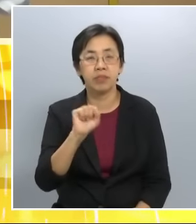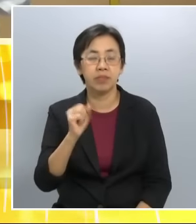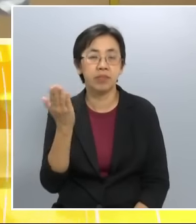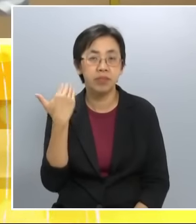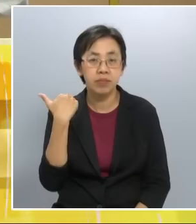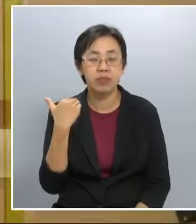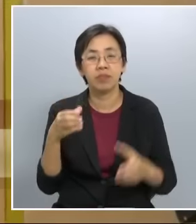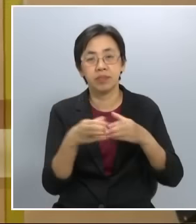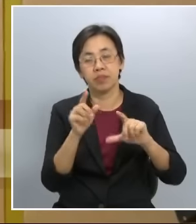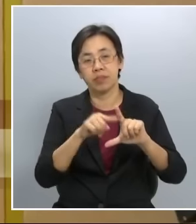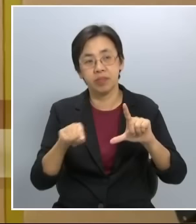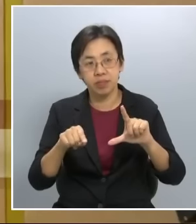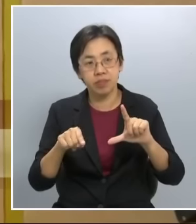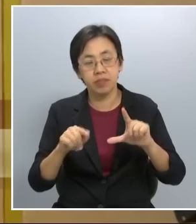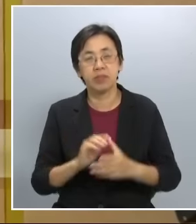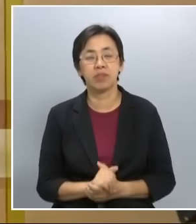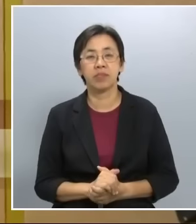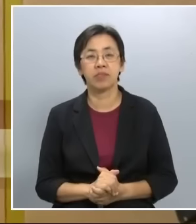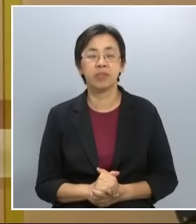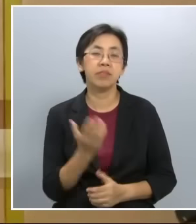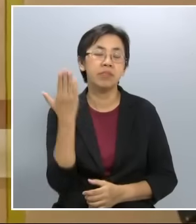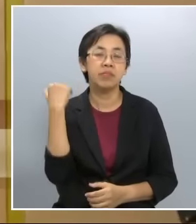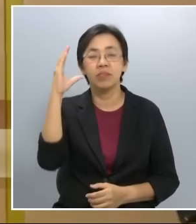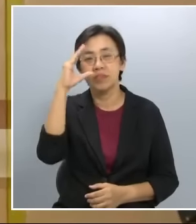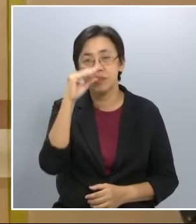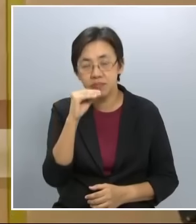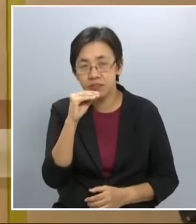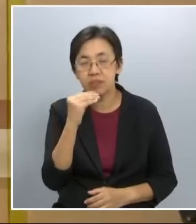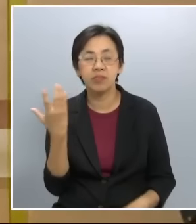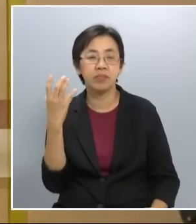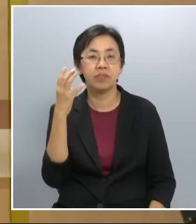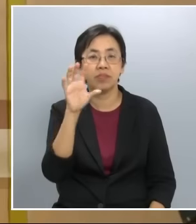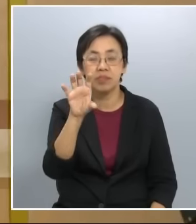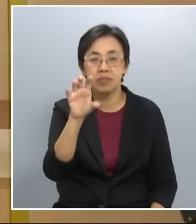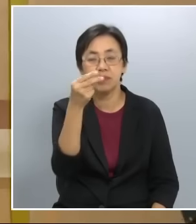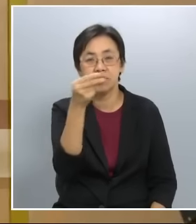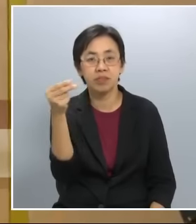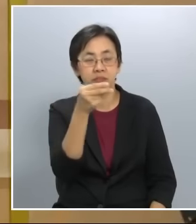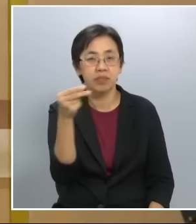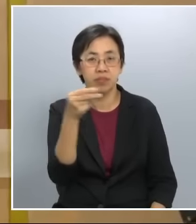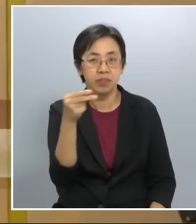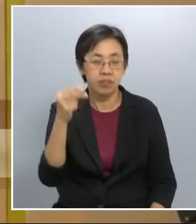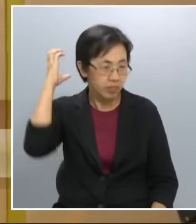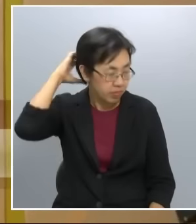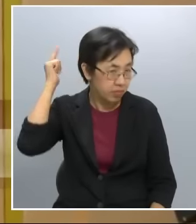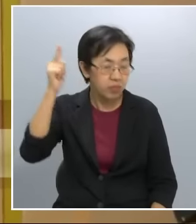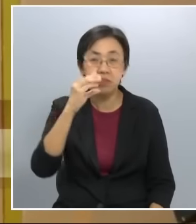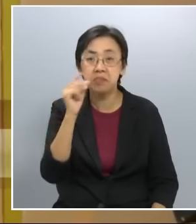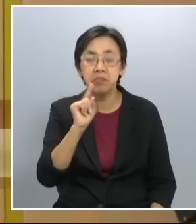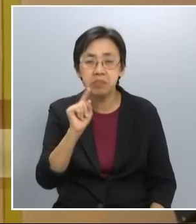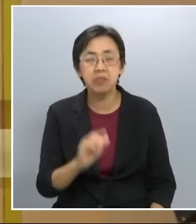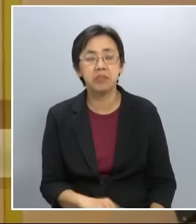ก้าวไกลอมรชนประมิตรกุลเมื่อคืนที่ผ่านมาก็โพสต์ภาพข้อความที่คุณอุ๊งอิ๊งพูดว่าไม่มี